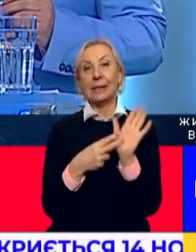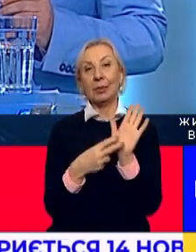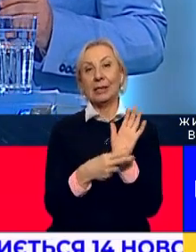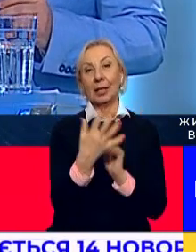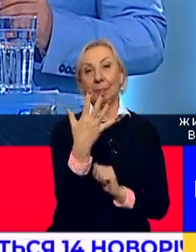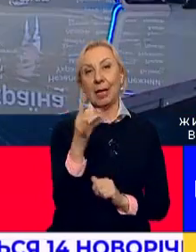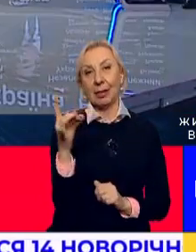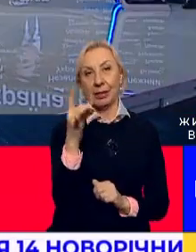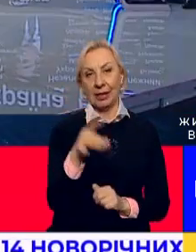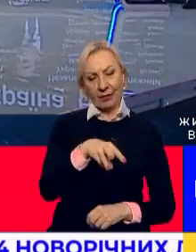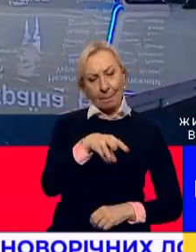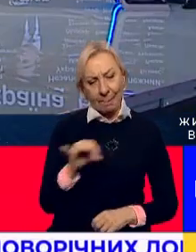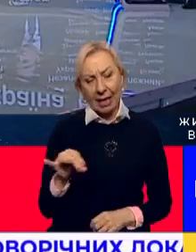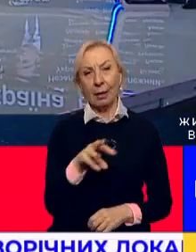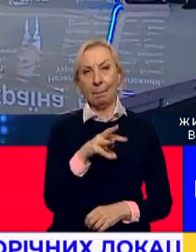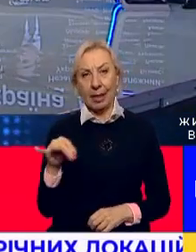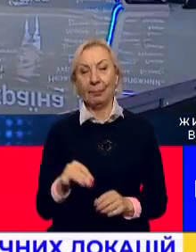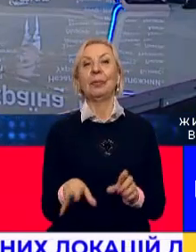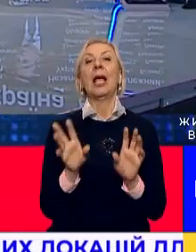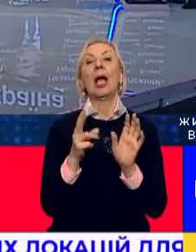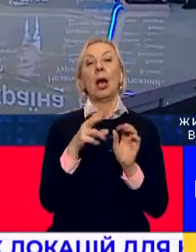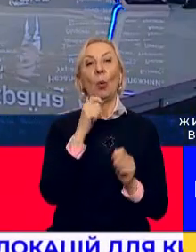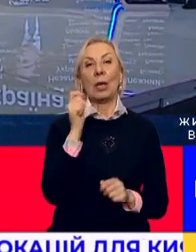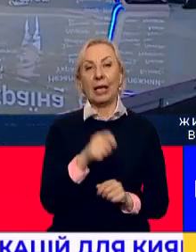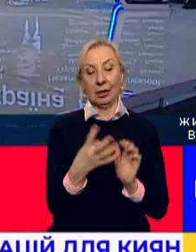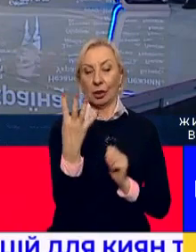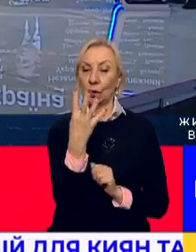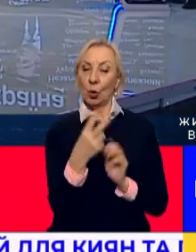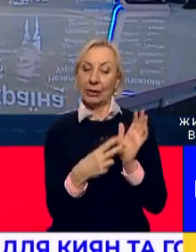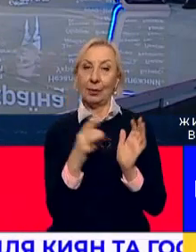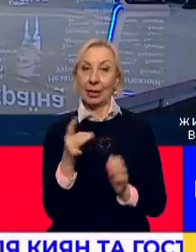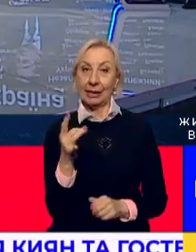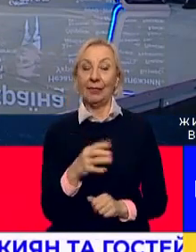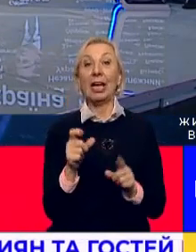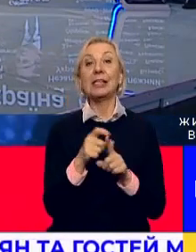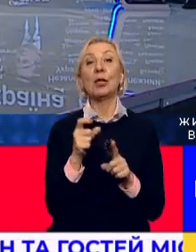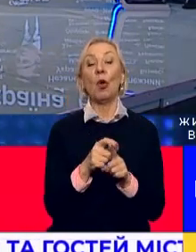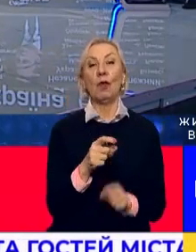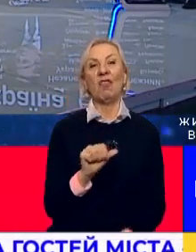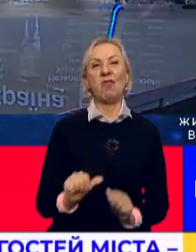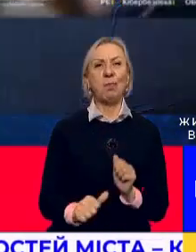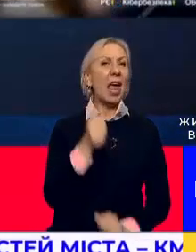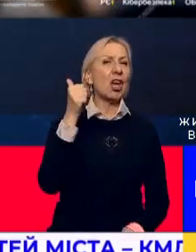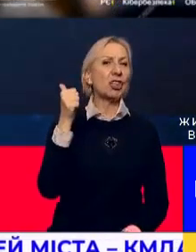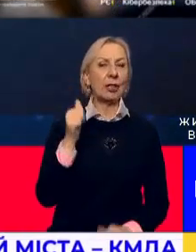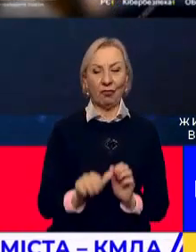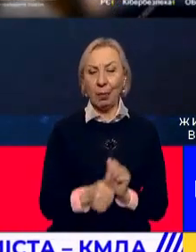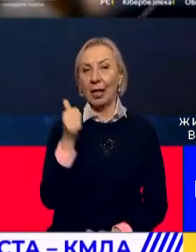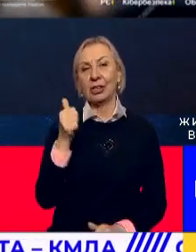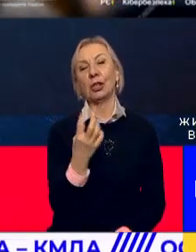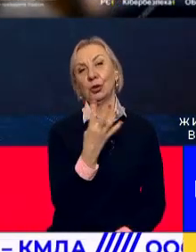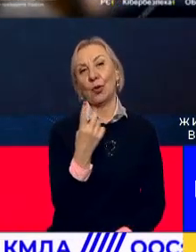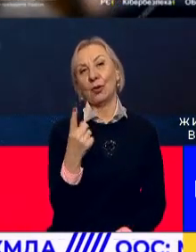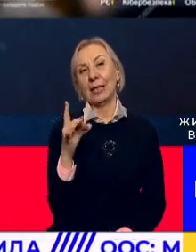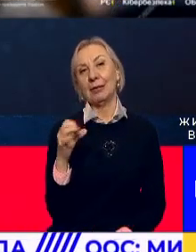разів, на другому місці слово «Україна» 47 разів, і слово «вперше» 41 раз, це третє. Тож, пане